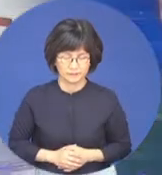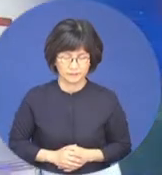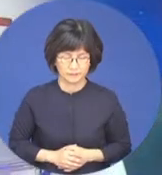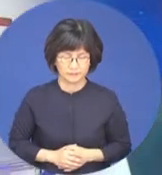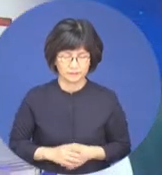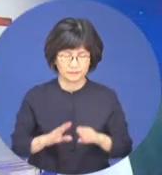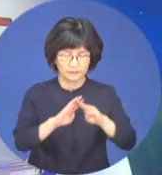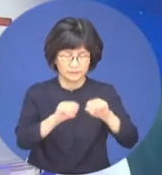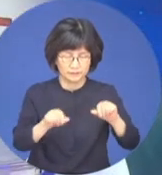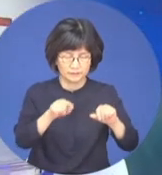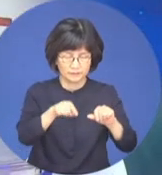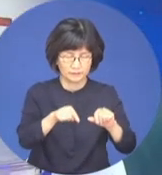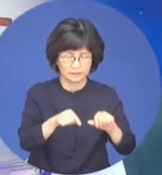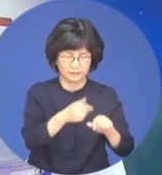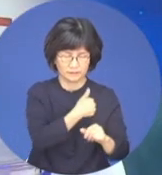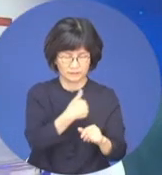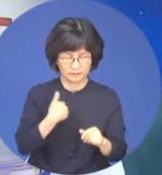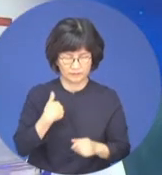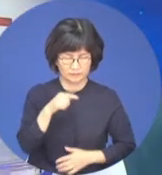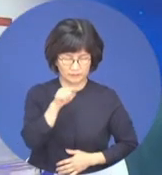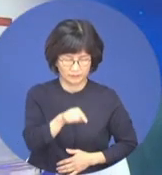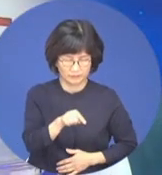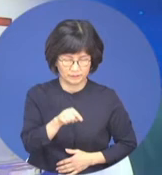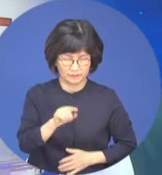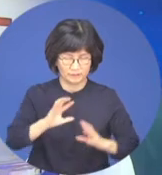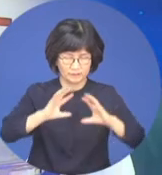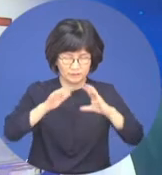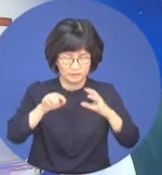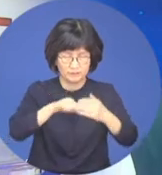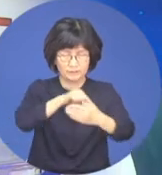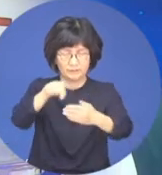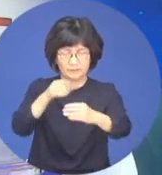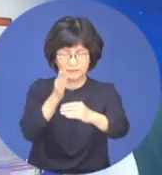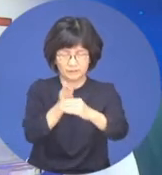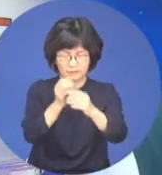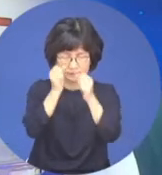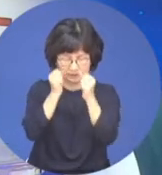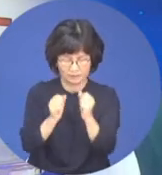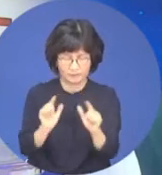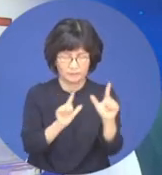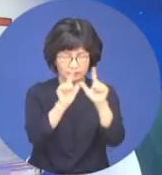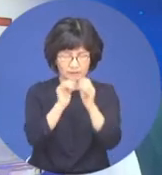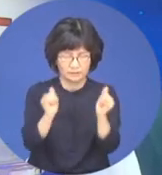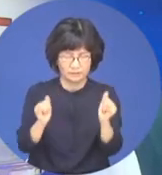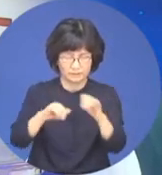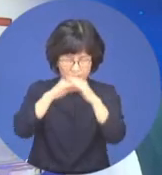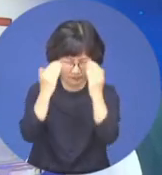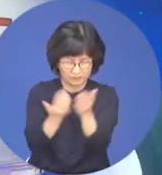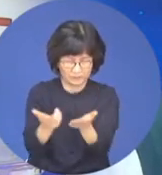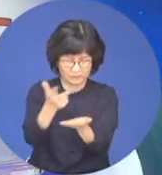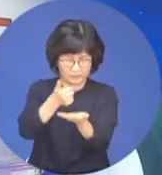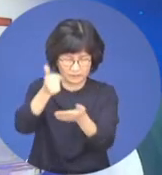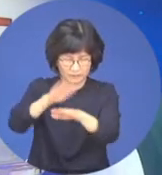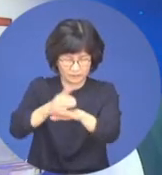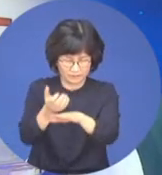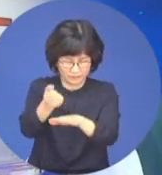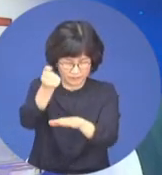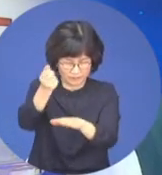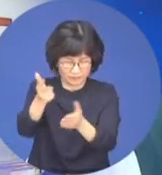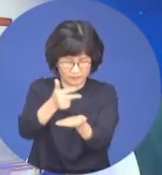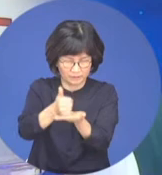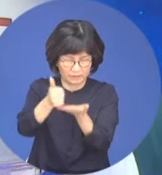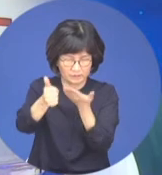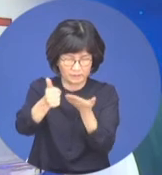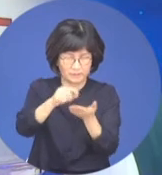땅과 거기에 충만한 것과 세계와 그 가운데에 사는 자들은 다 여호와의 것이로다. 여호와께서 그